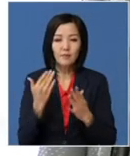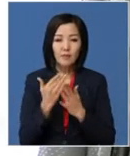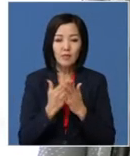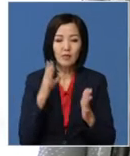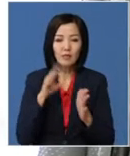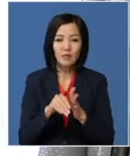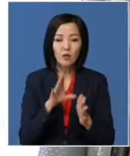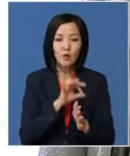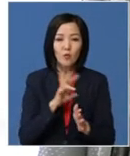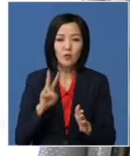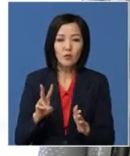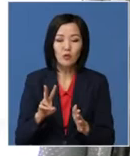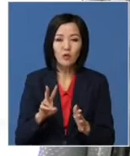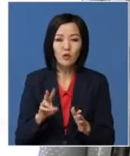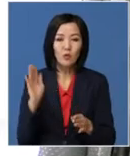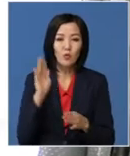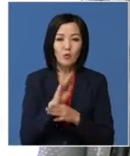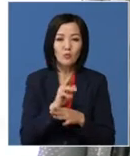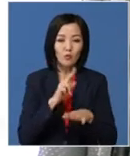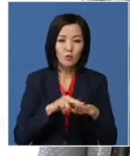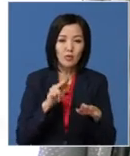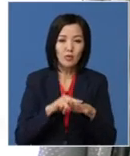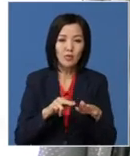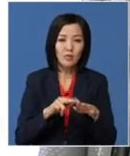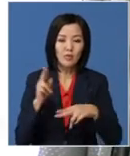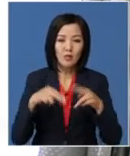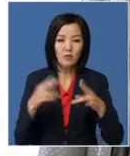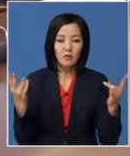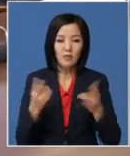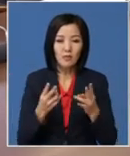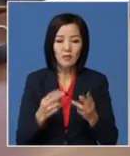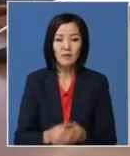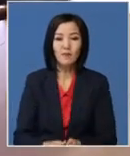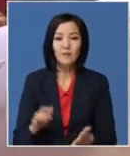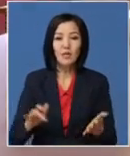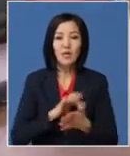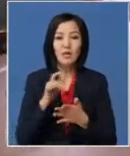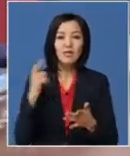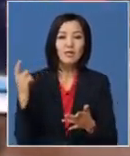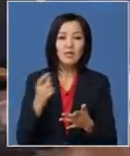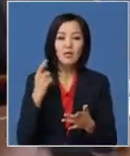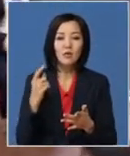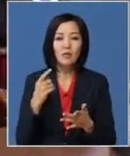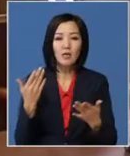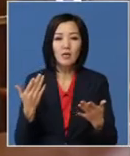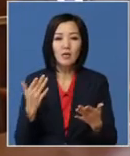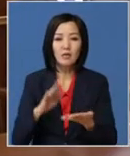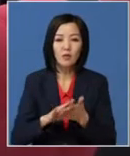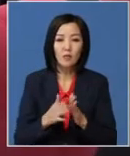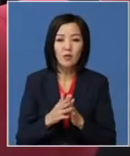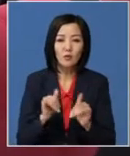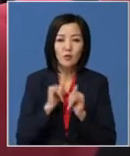оңтүстік батыс ауданында тағы да қосымша учаскелік полициясын салуымыз керек болып тұр. Қаланың экономикалық әлеуметтік өсімі қалыпты